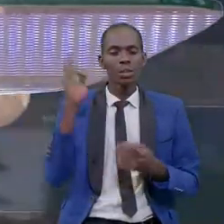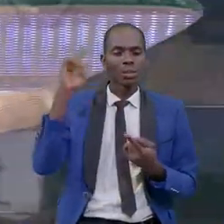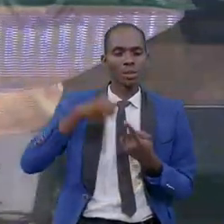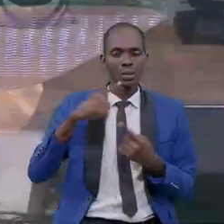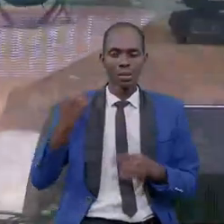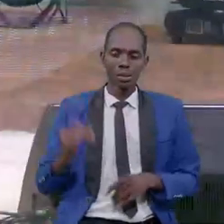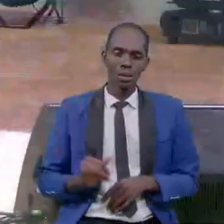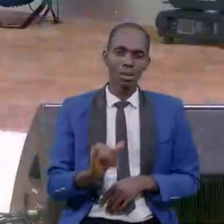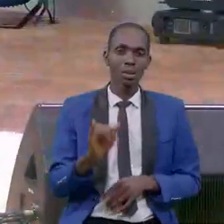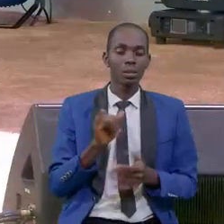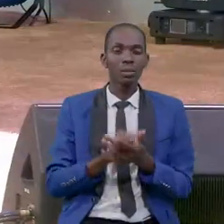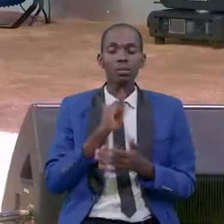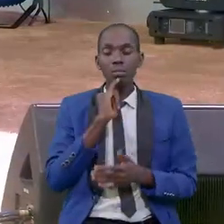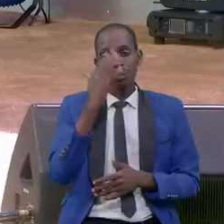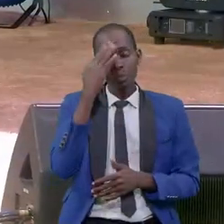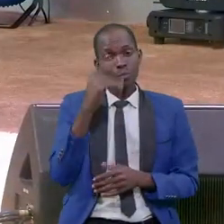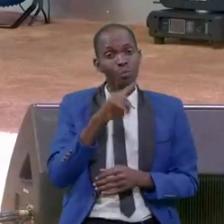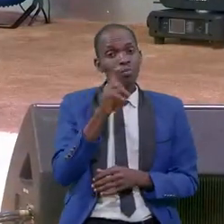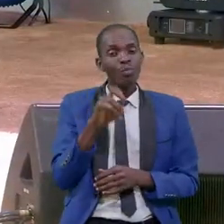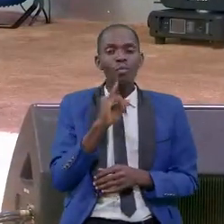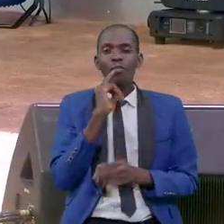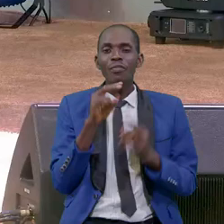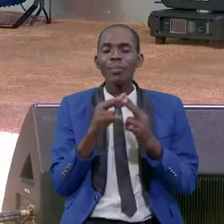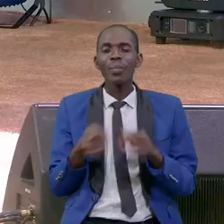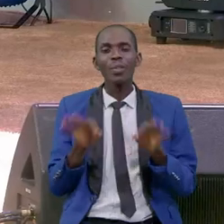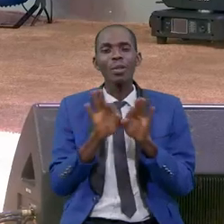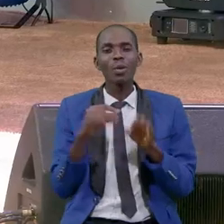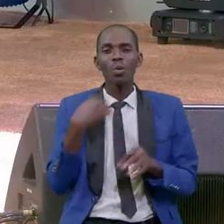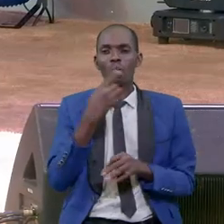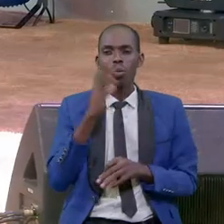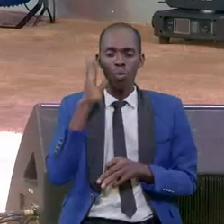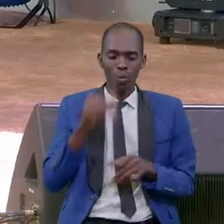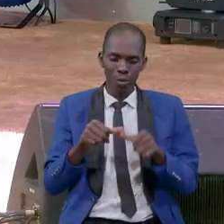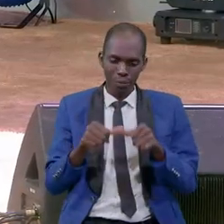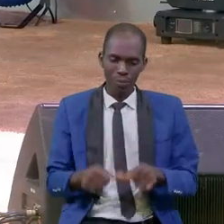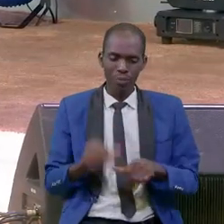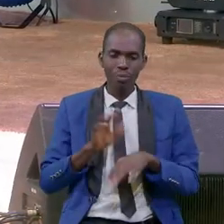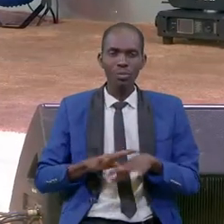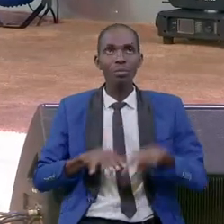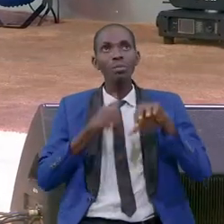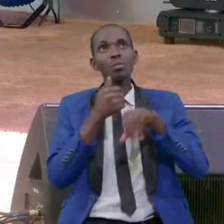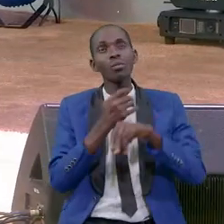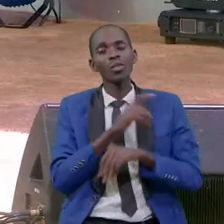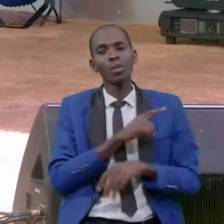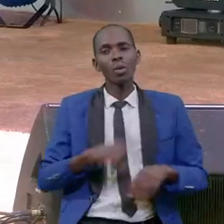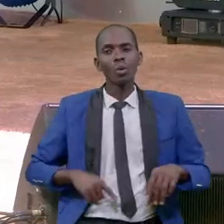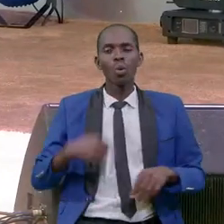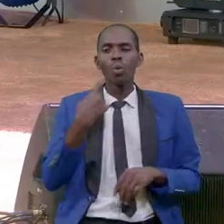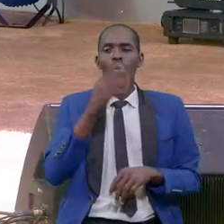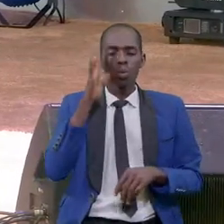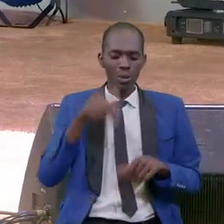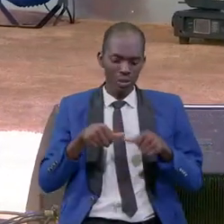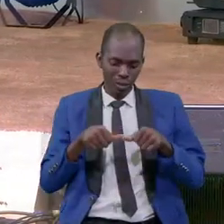passerez l'éternité? C'est pourquoi la question est très importante. Qui pourra monter à la montagne de l'Éternel,